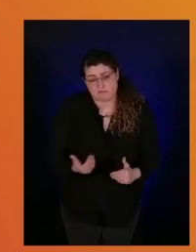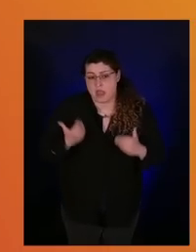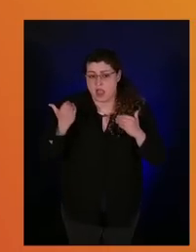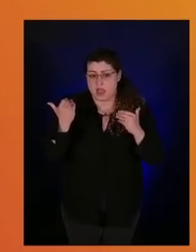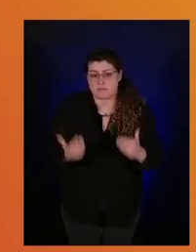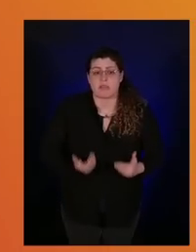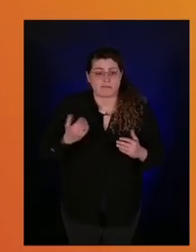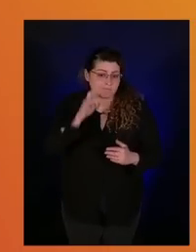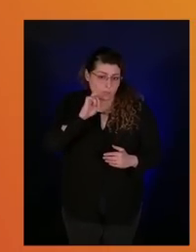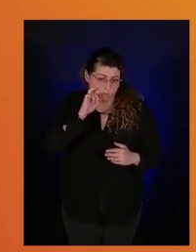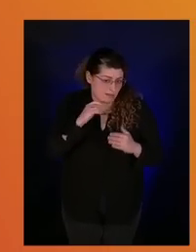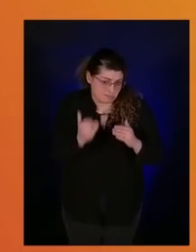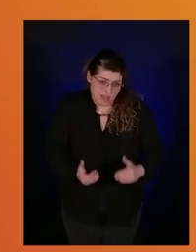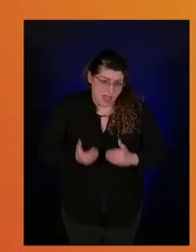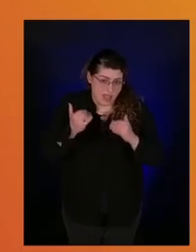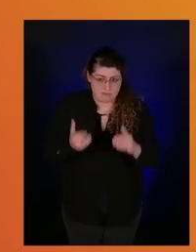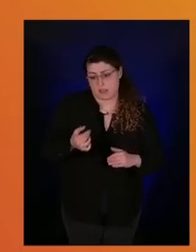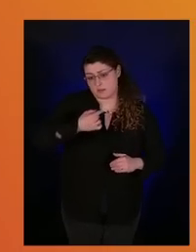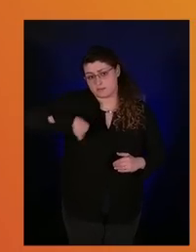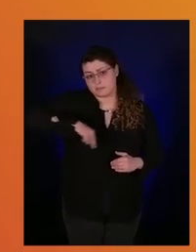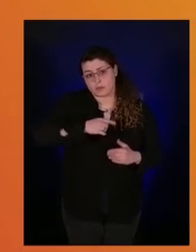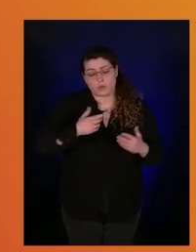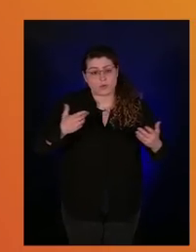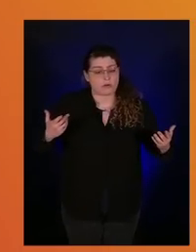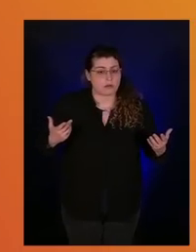sur un constat où nous sommes